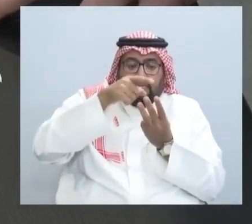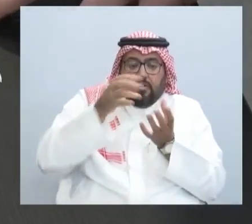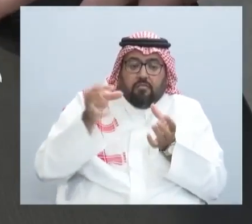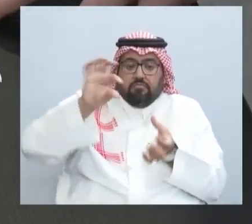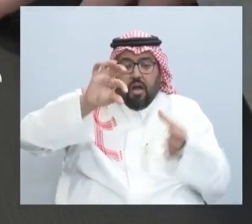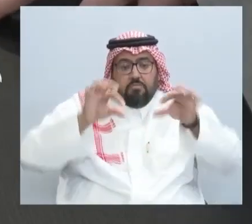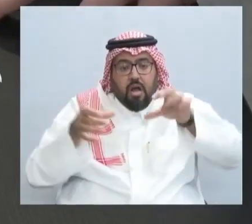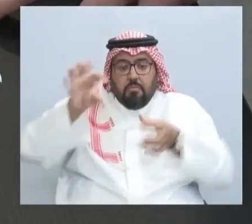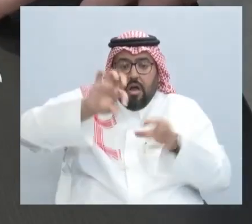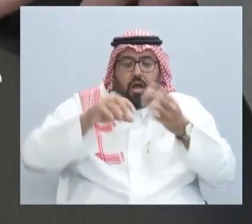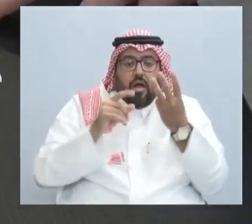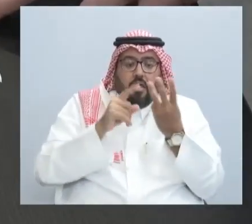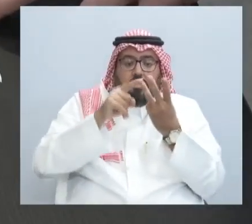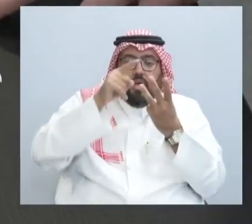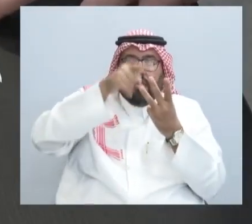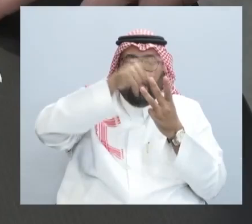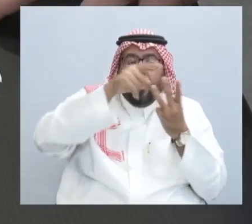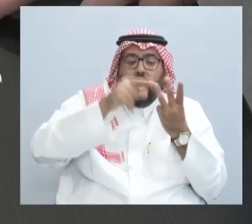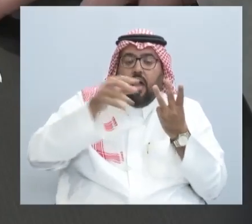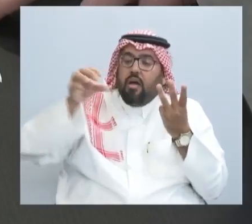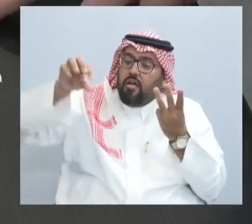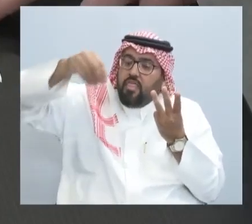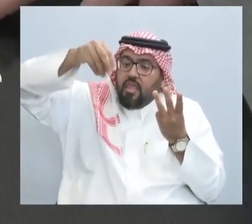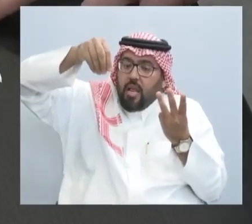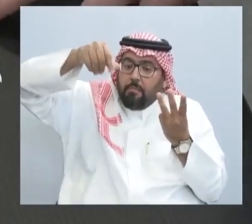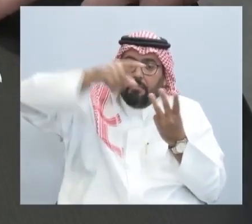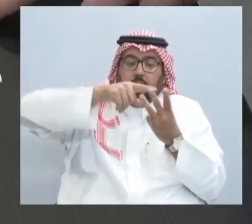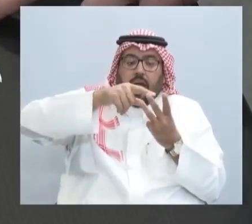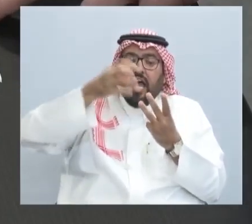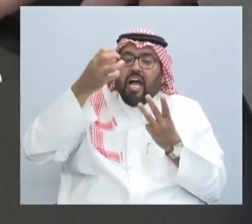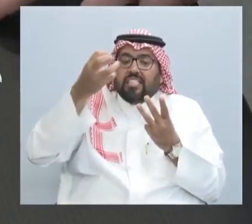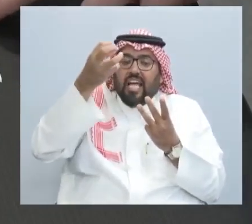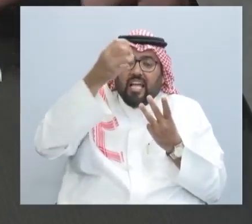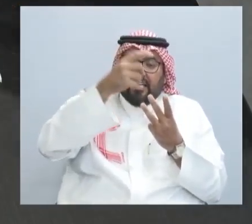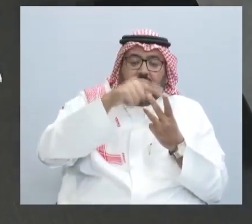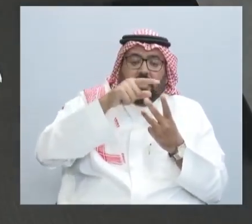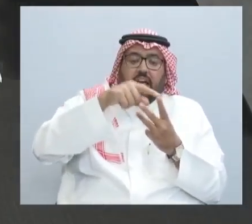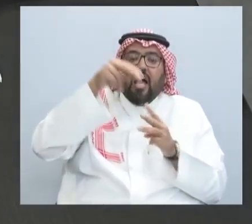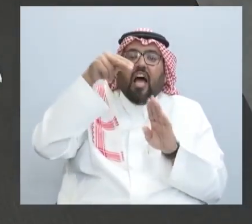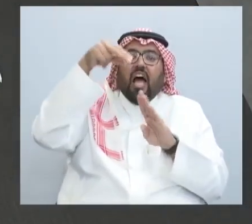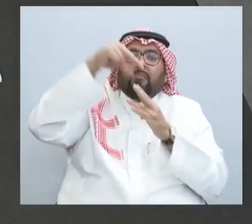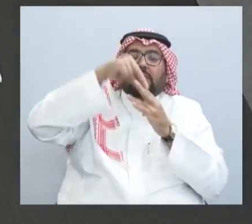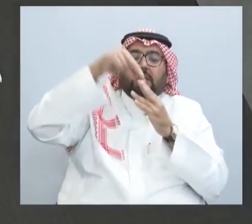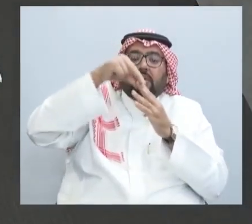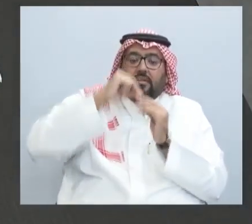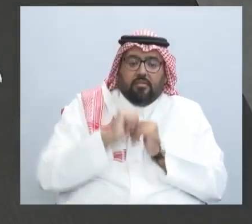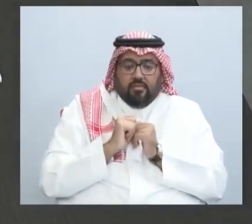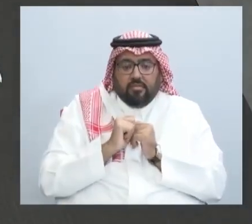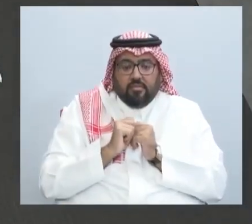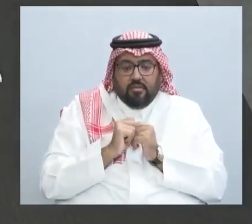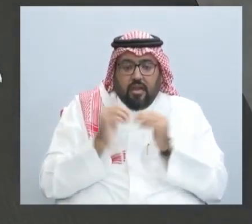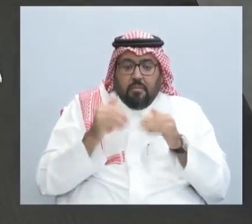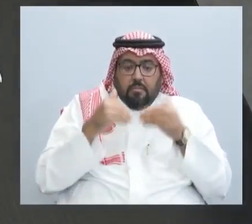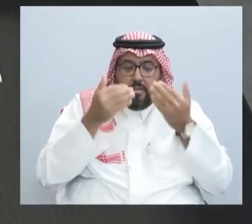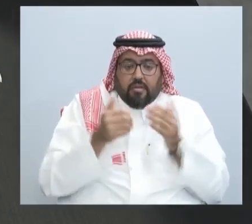هي الرمل والحصى وكذلك مشابك الورق في